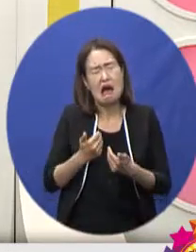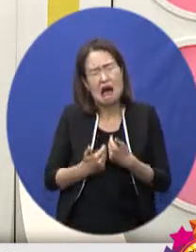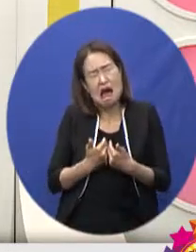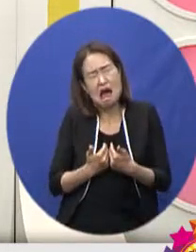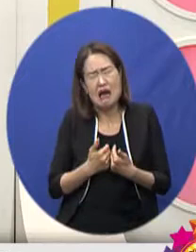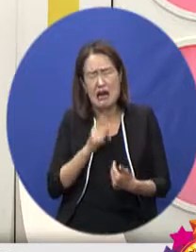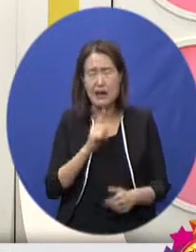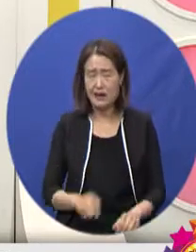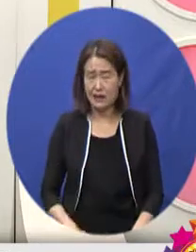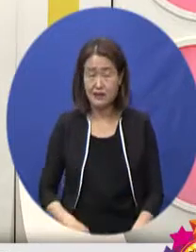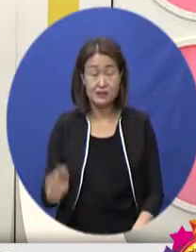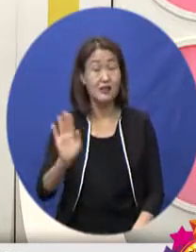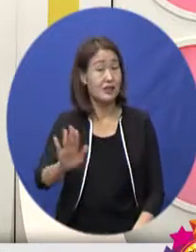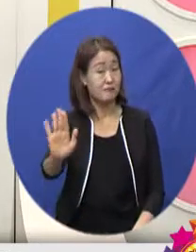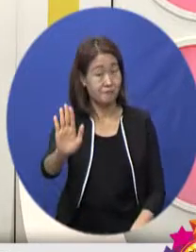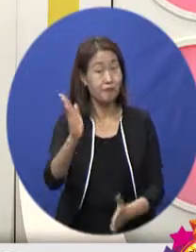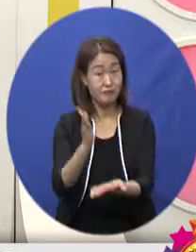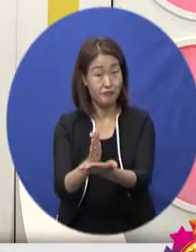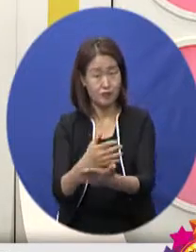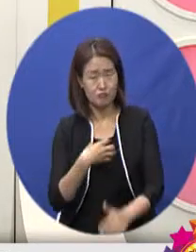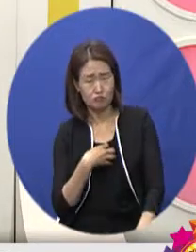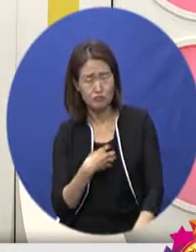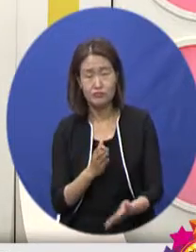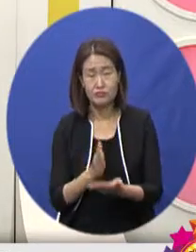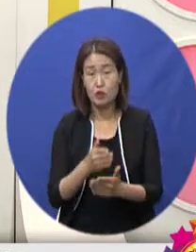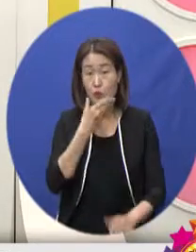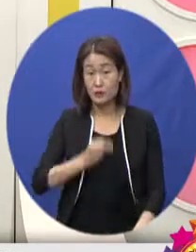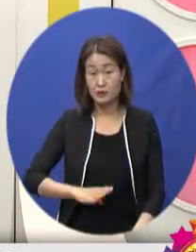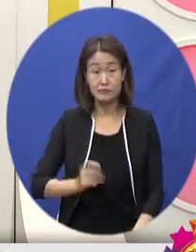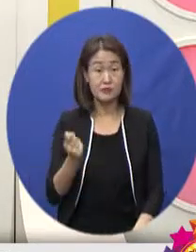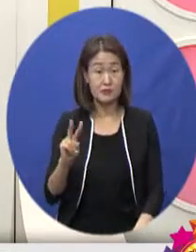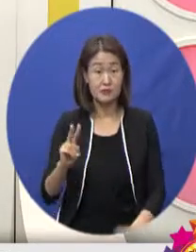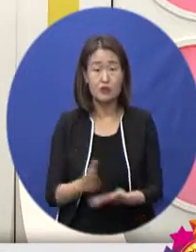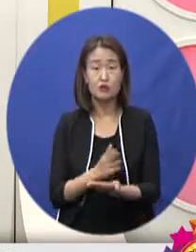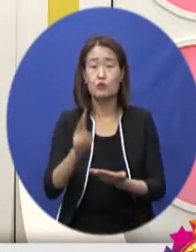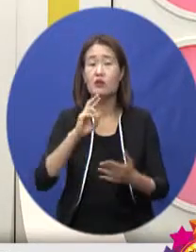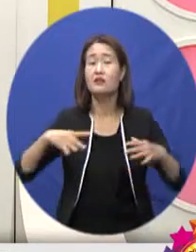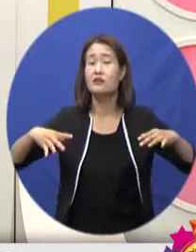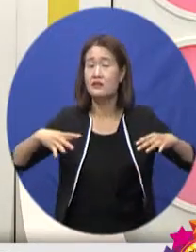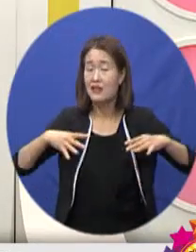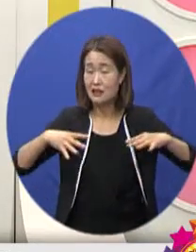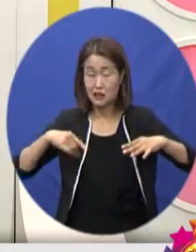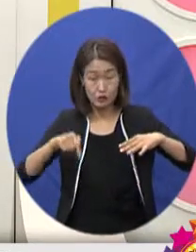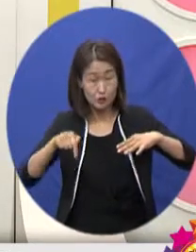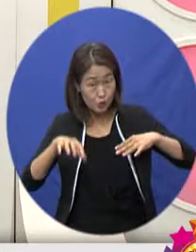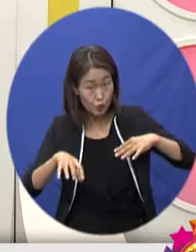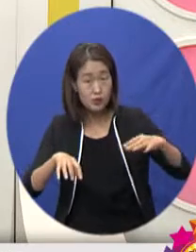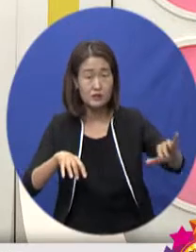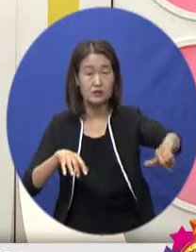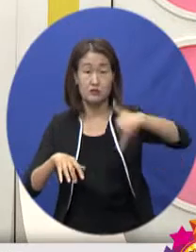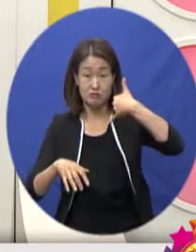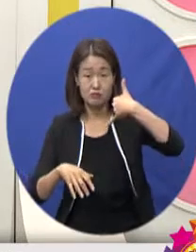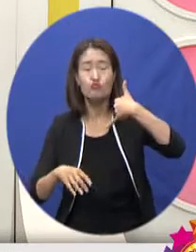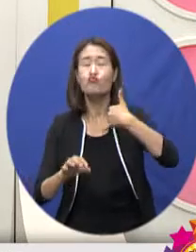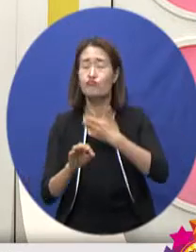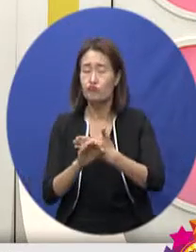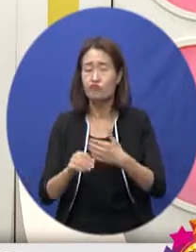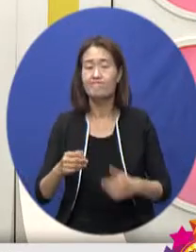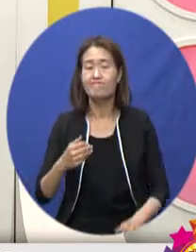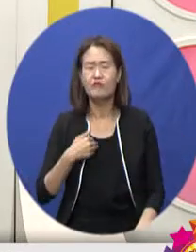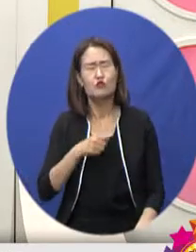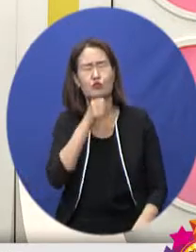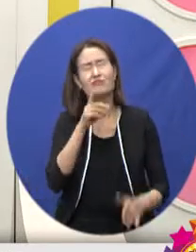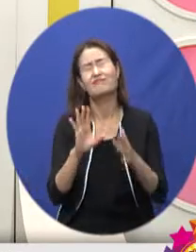하지만 걱정하지 마세요. 그런 분들은요, 저희 복지 TV 나눔 노래자랑으로 전화를 주세요. 네.